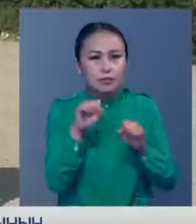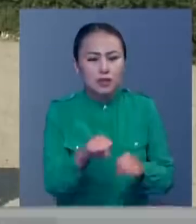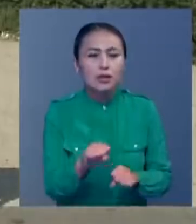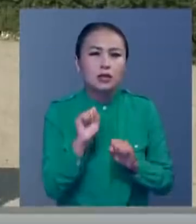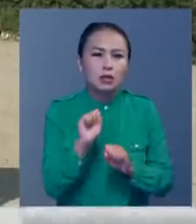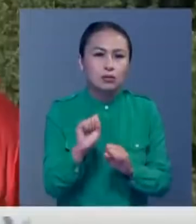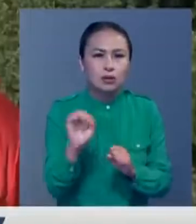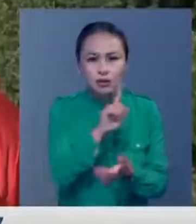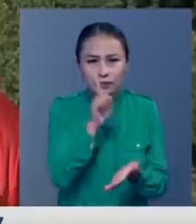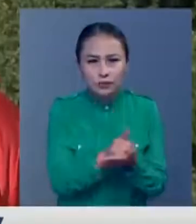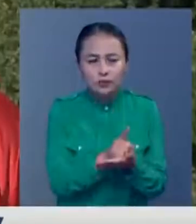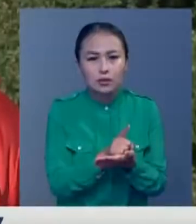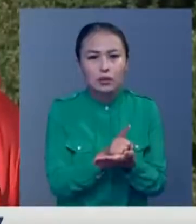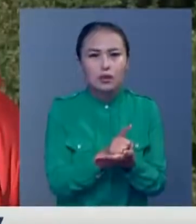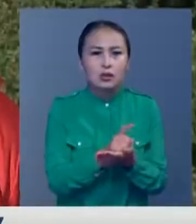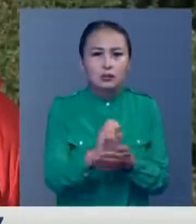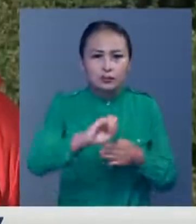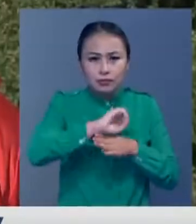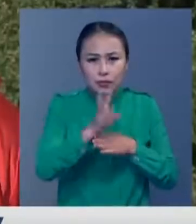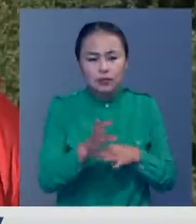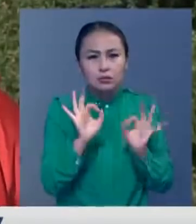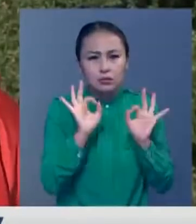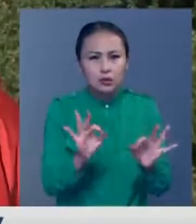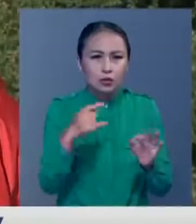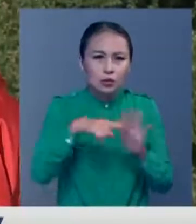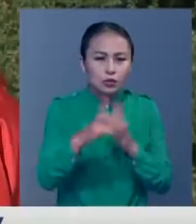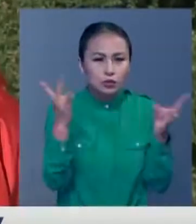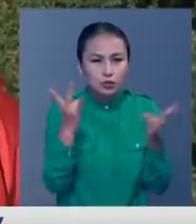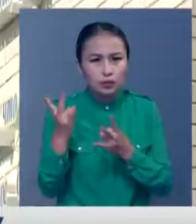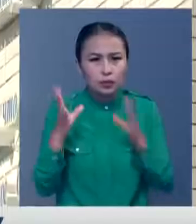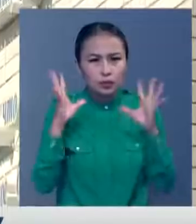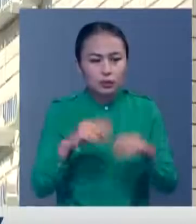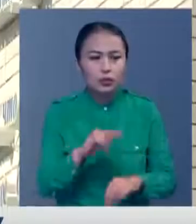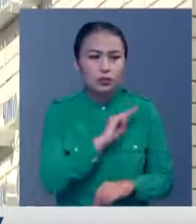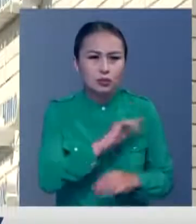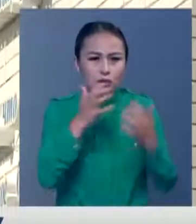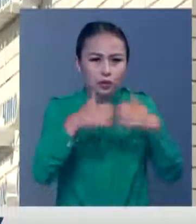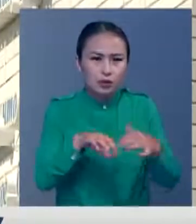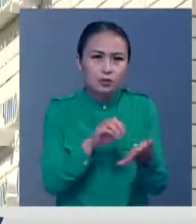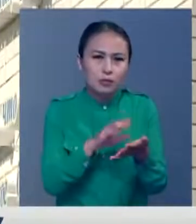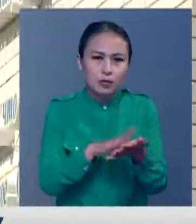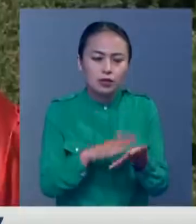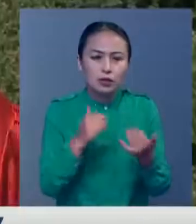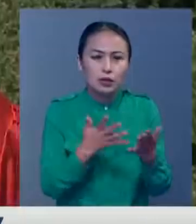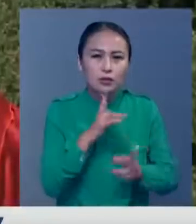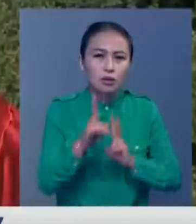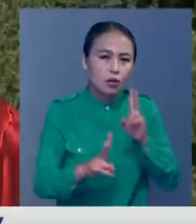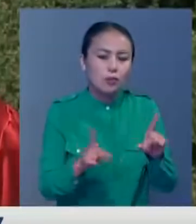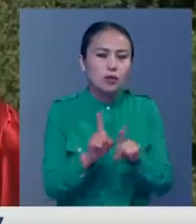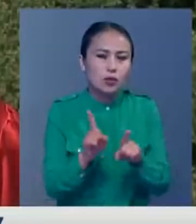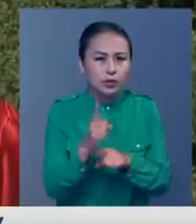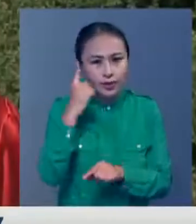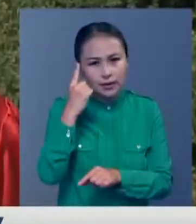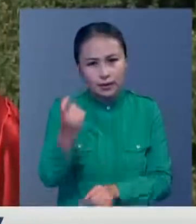қорғалуы, қажетті жабдықтармен қамтылуы, тіпті ғимаратқа керек жөндеу жұмыстарын да есепке аламыз. Шағымдар болса, тиісті